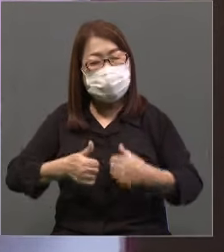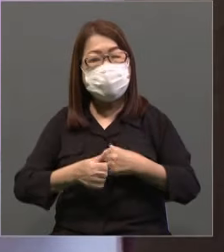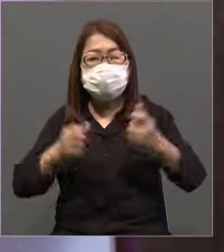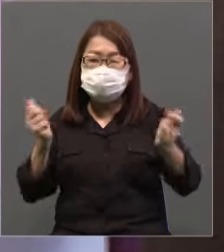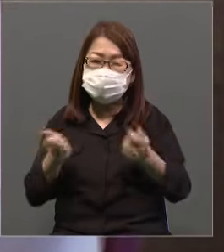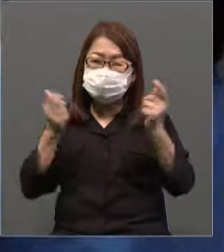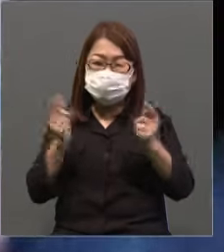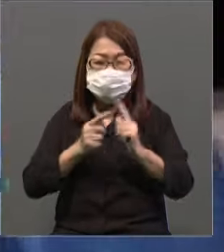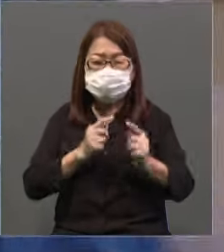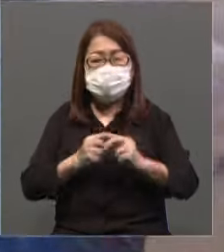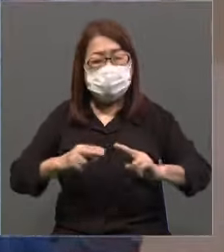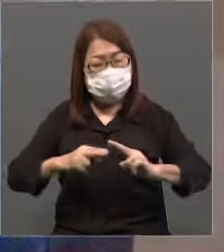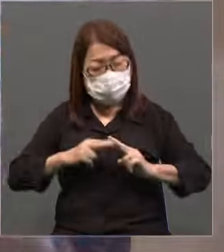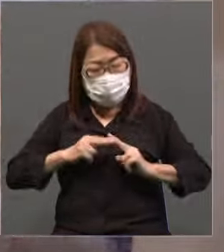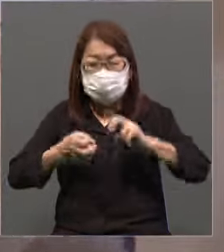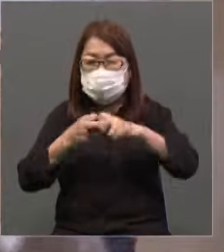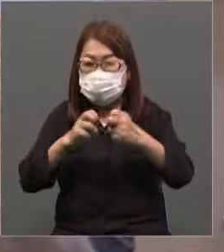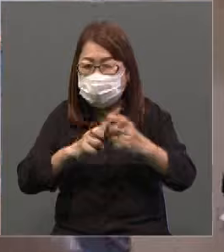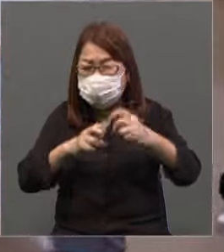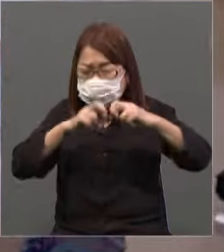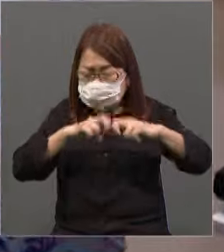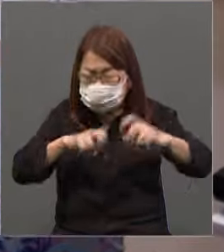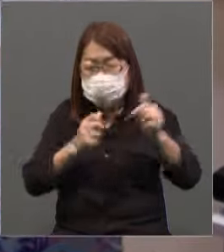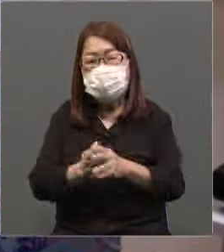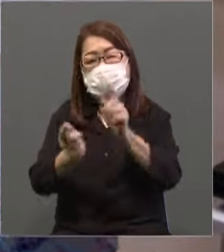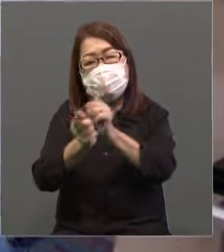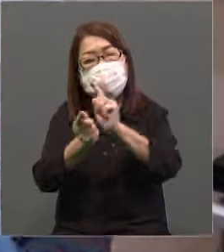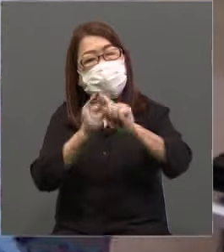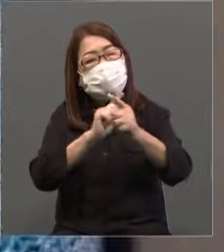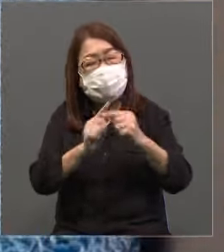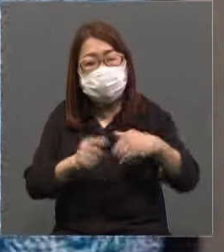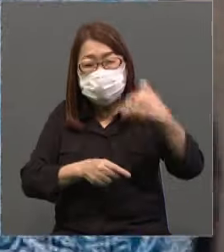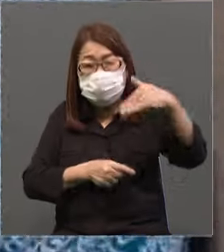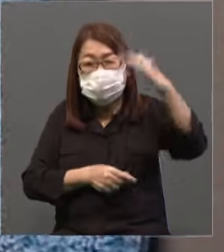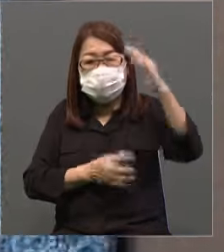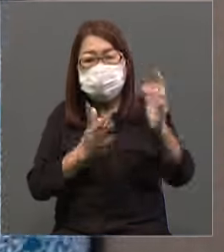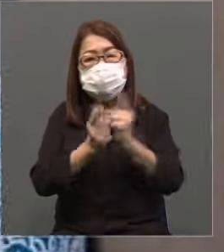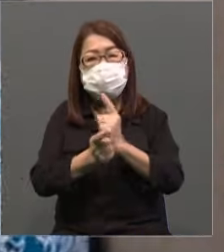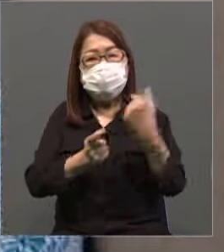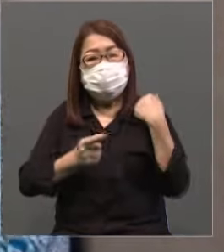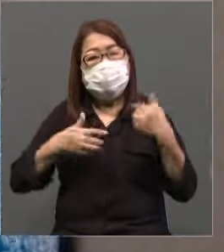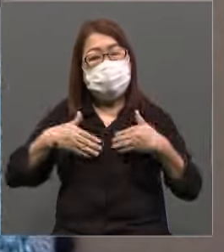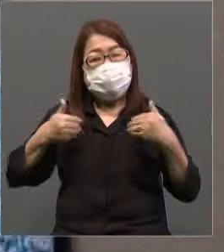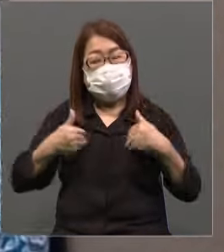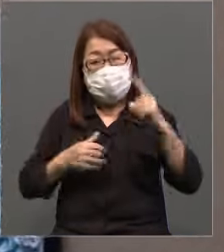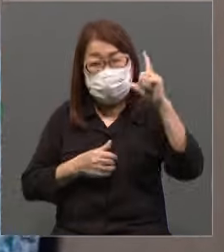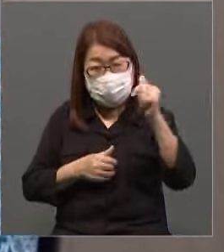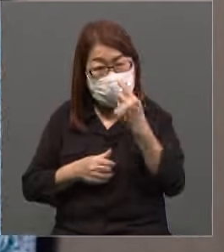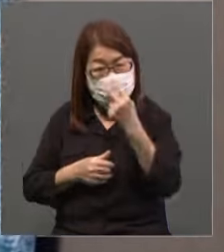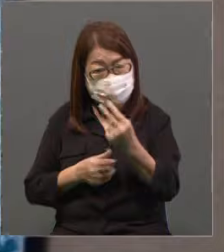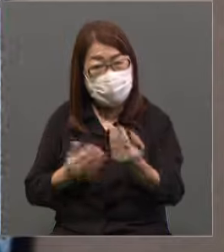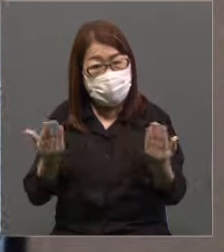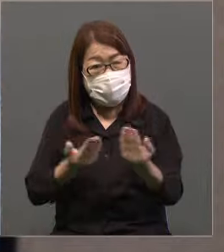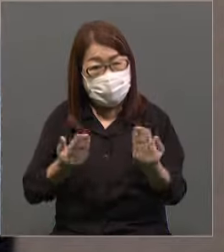แก้ปัญหาพบปะพูดคุยและเข้าสังคมอย่างมีความสุขคุณแม่ของน้องพริมหนึ่งในผู้ปกครองที่ส่งลูกเข้ามาเรีย